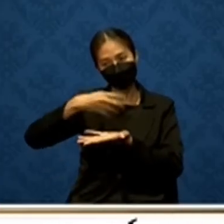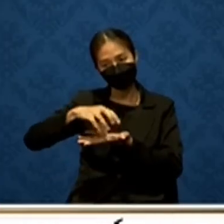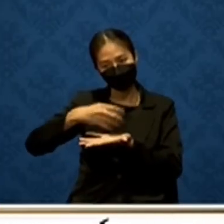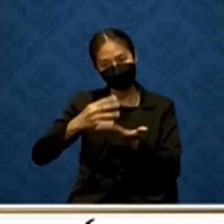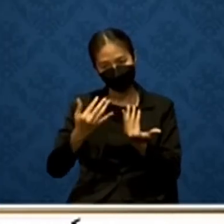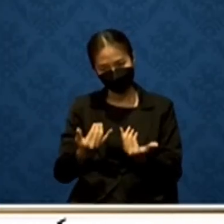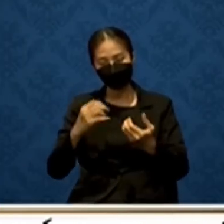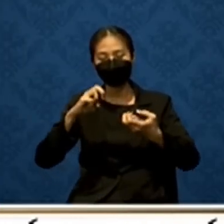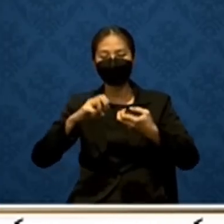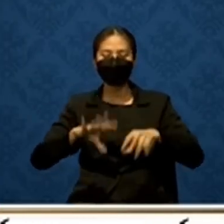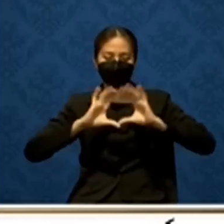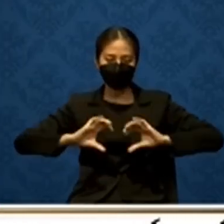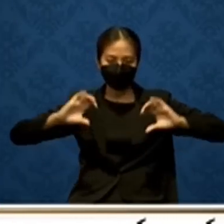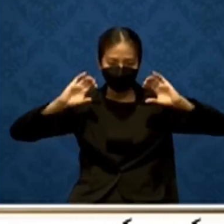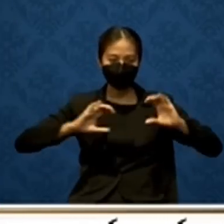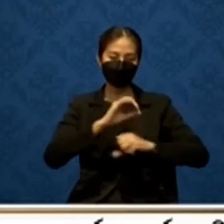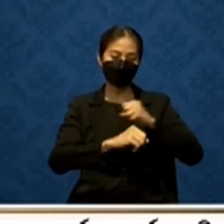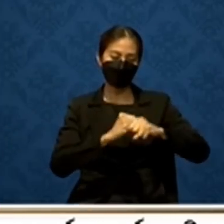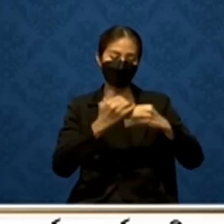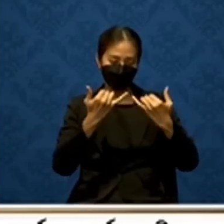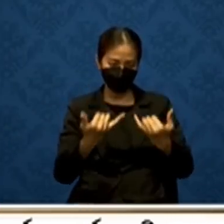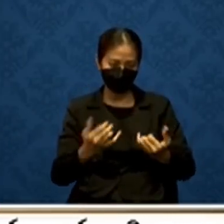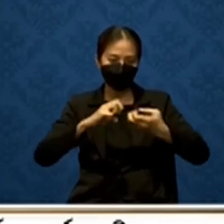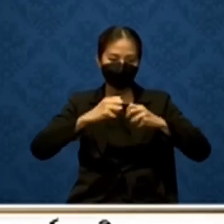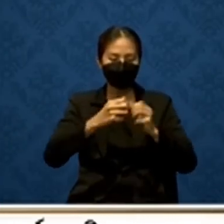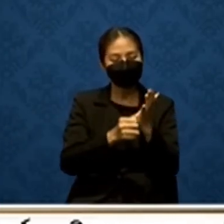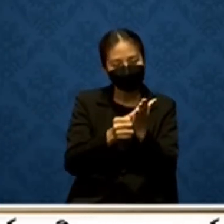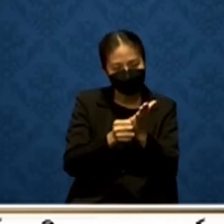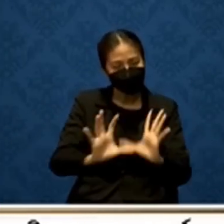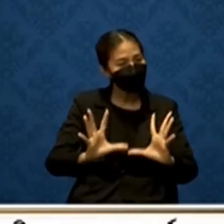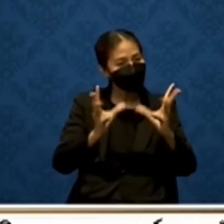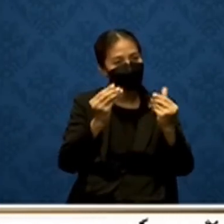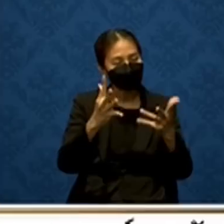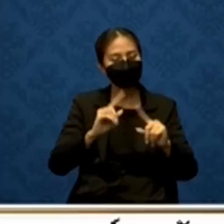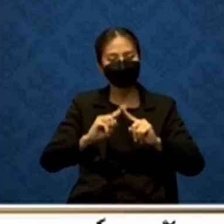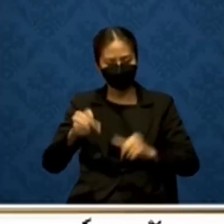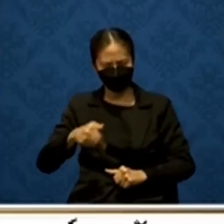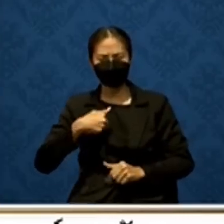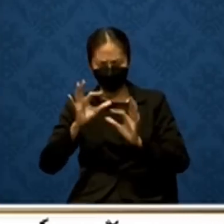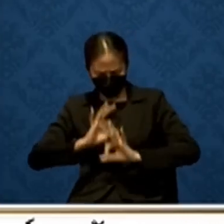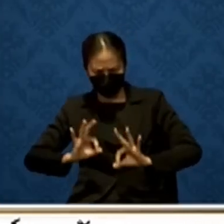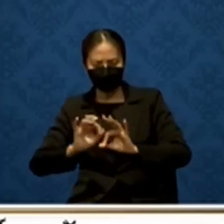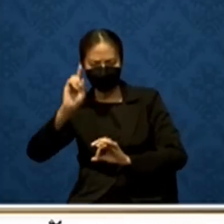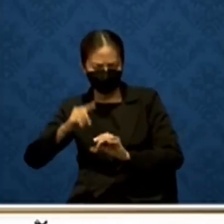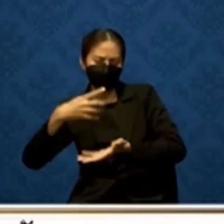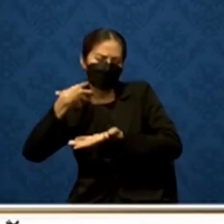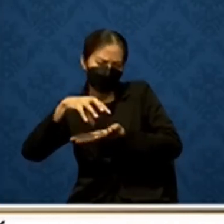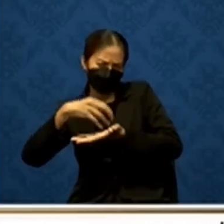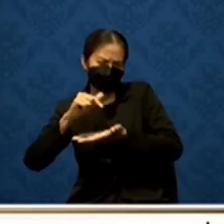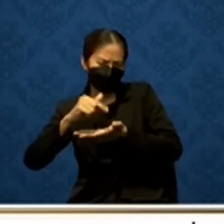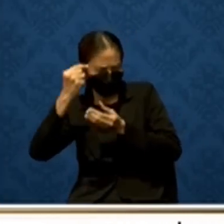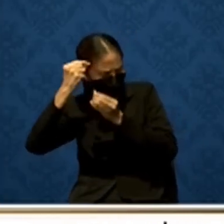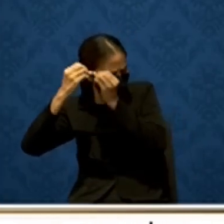ารแก้ไปัหาขรฐบาลในปีนี้อาจจะยไม่จบ แต่มคามจำเป็อย่างมากที่จะตองพูดกันใหเหนภาพกันน่ะตอนนี้